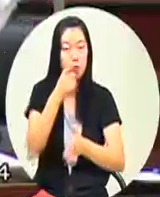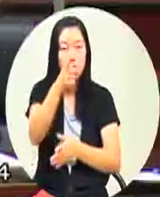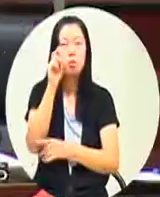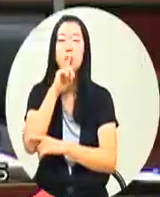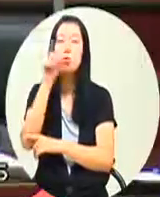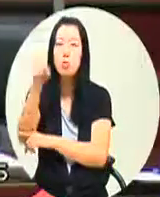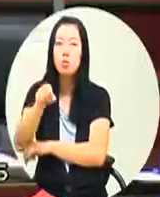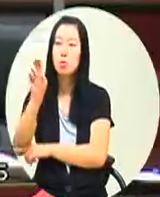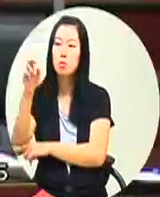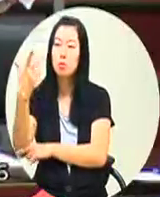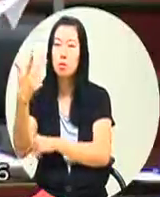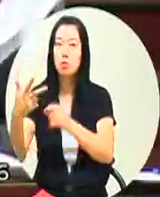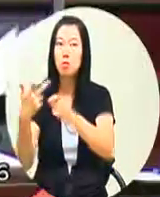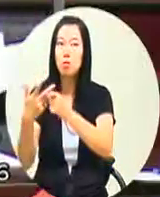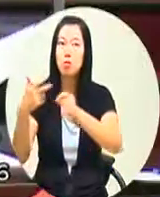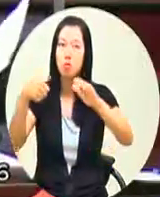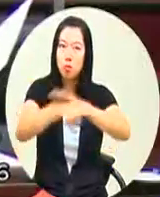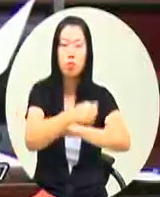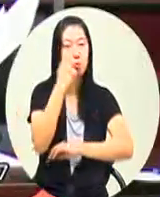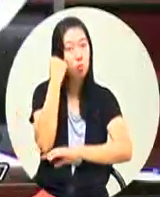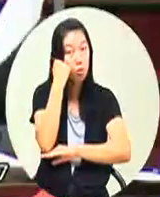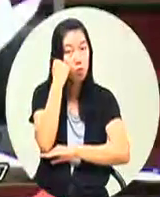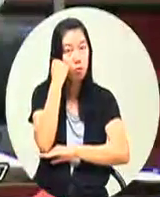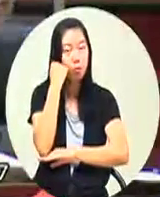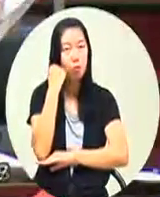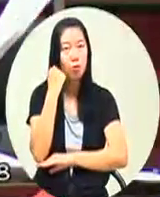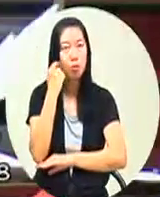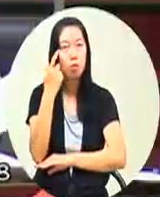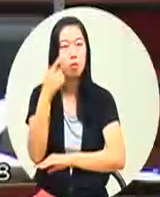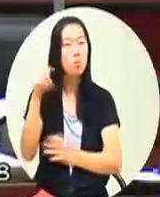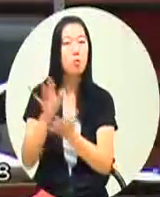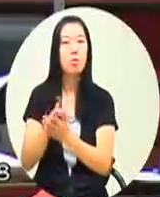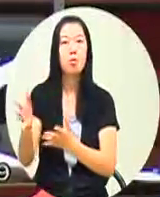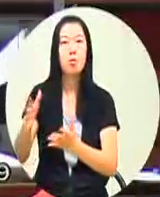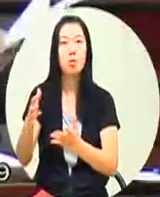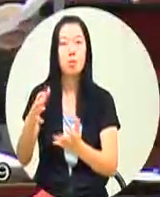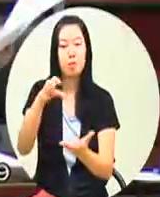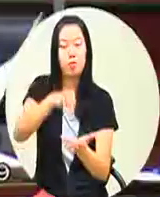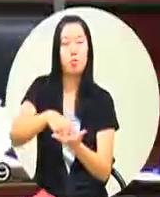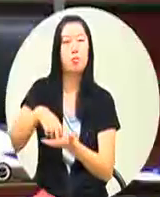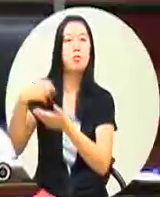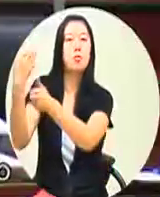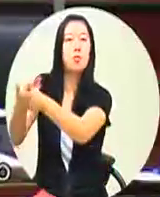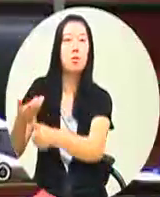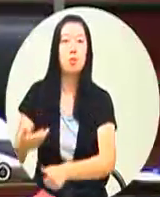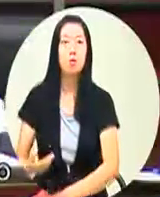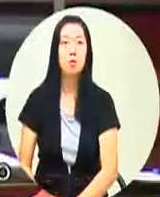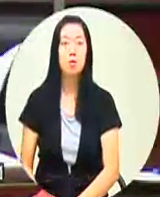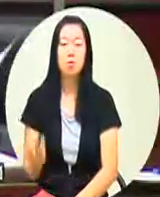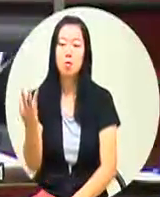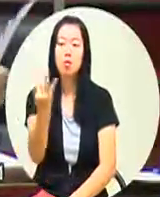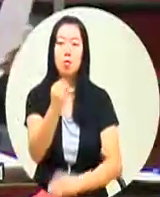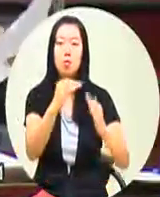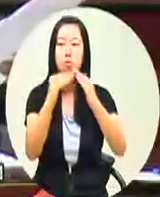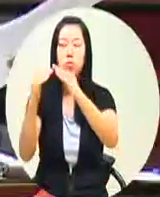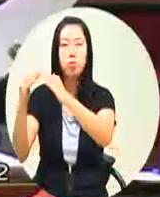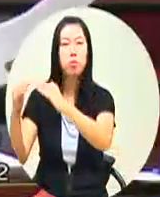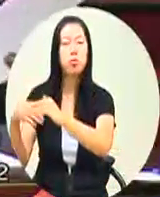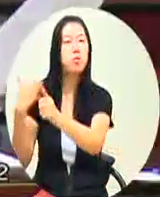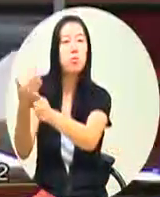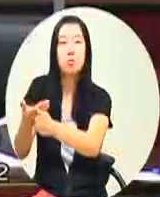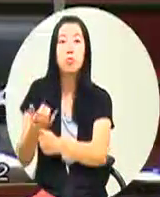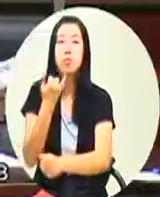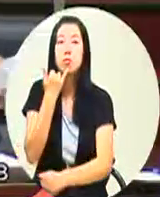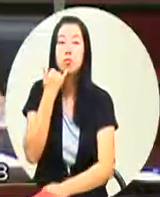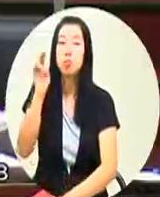子。啊，哪是安呢？啊，你干脆所有款登记给他，也没几户啊，哪会要紧啊？照理